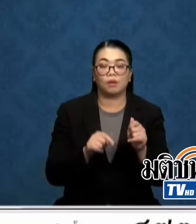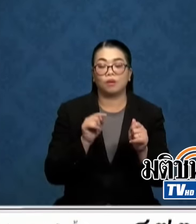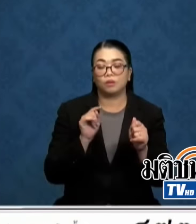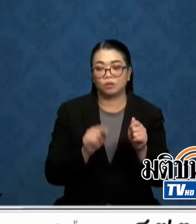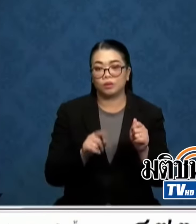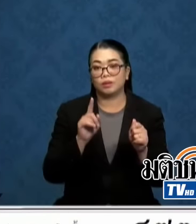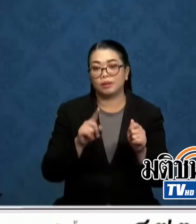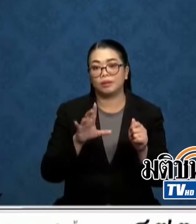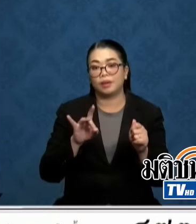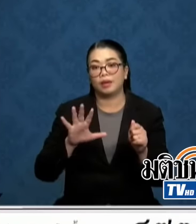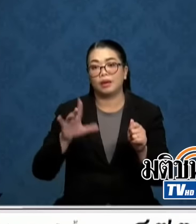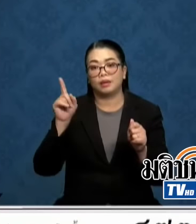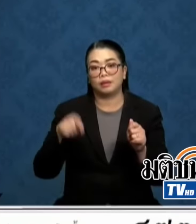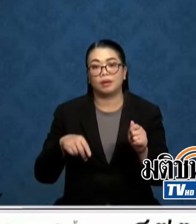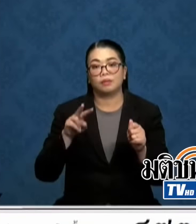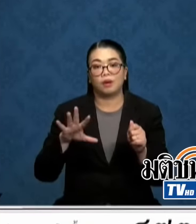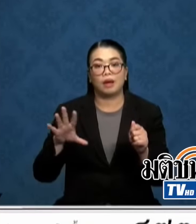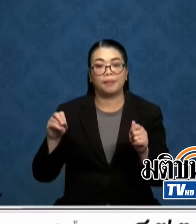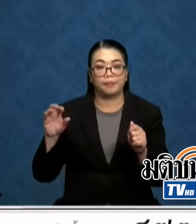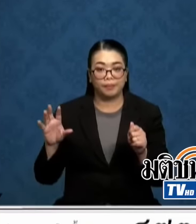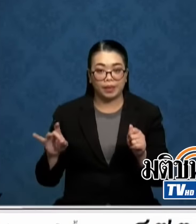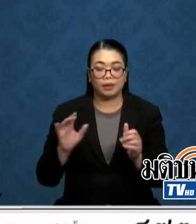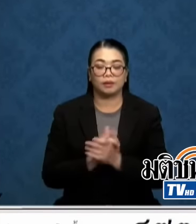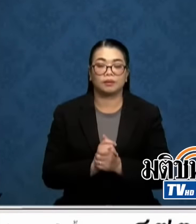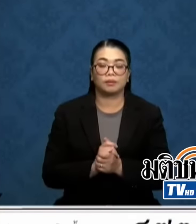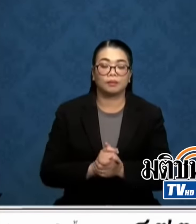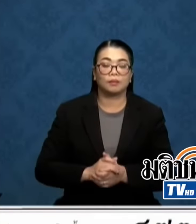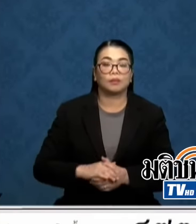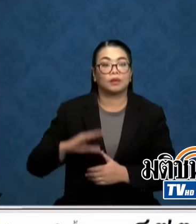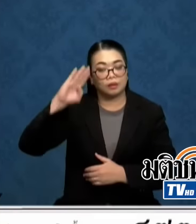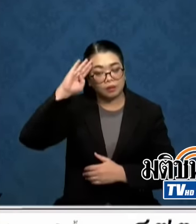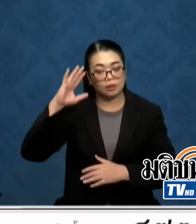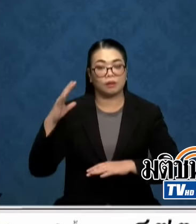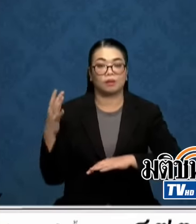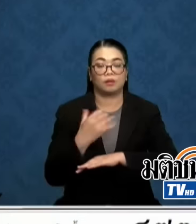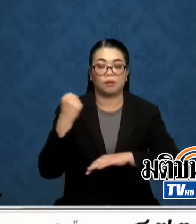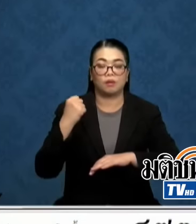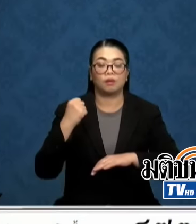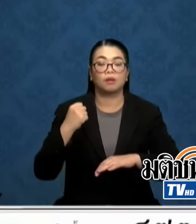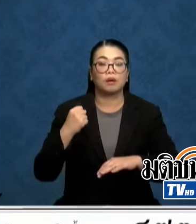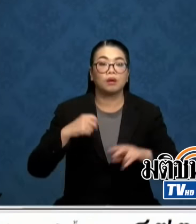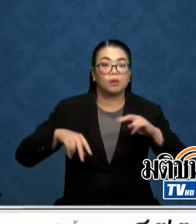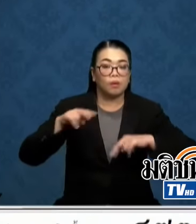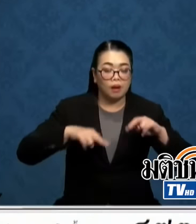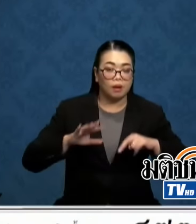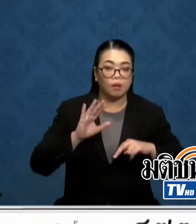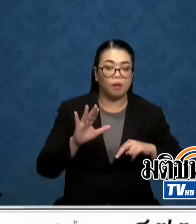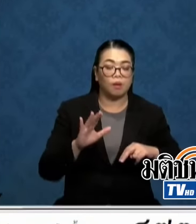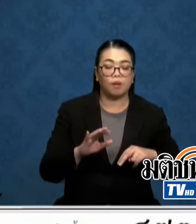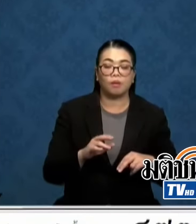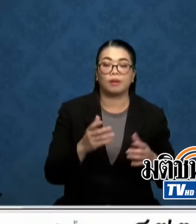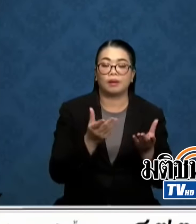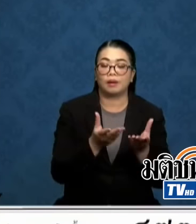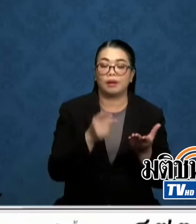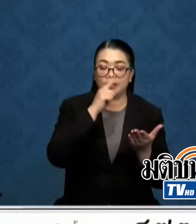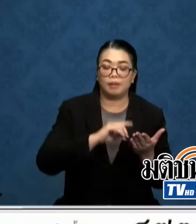18805/2558เมื่อคณะรักษาความสงบแห่งชาติยึดอำนาจการปกครองแผ่นดินจากรัฐบาลรักษาการ